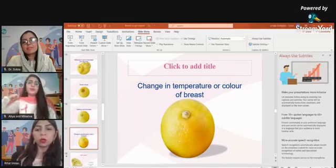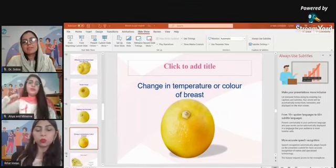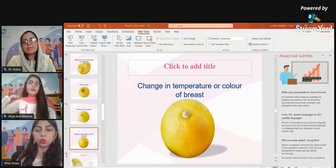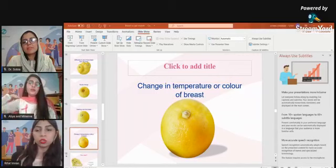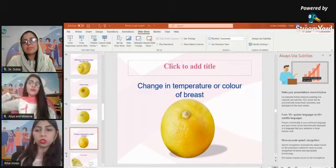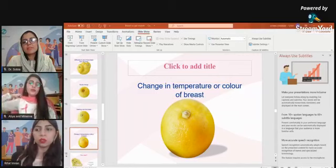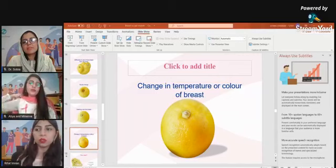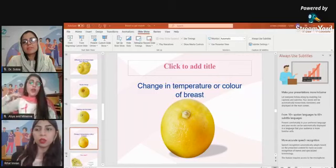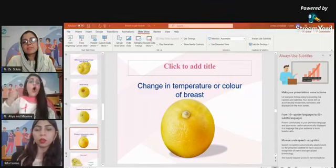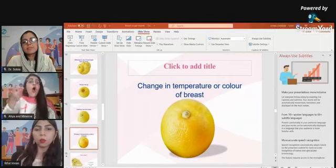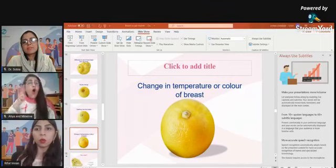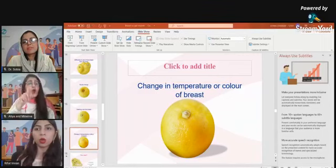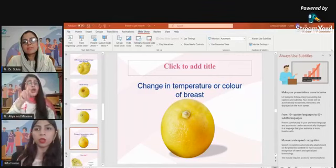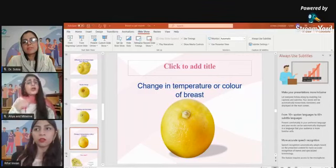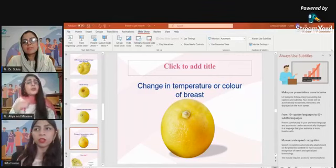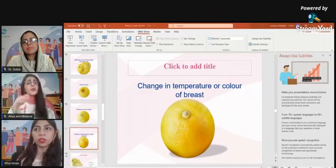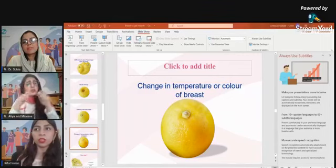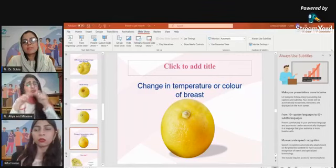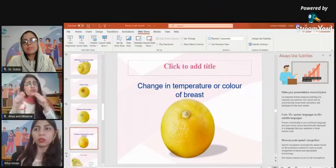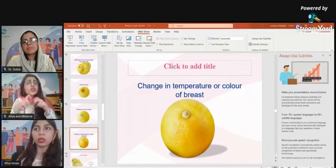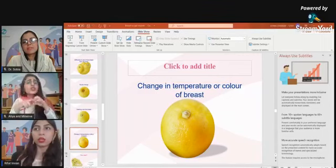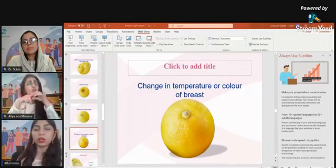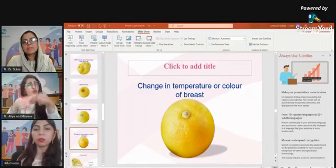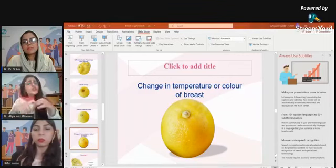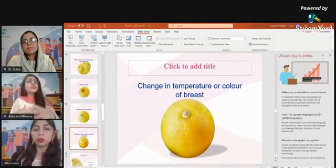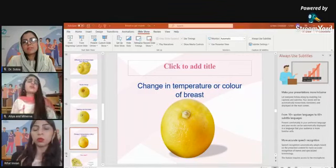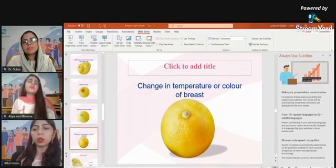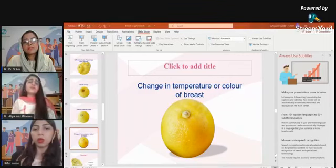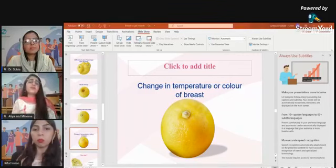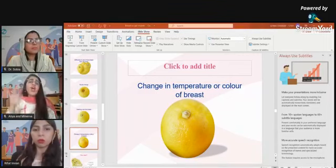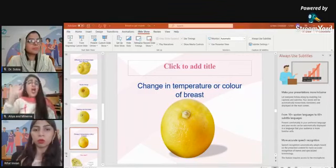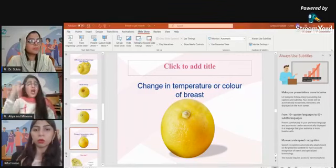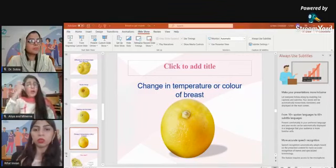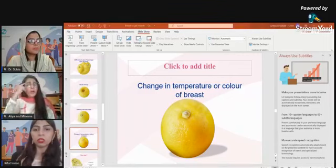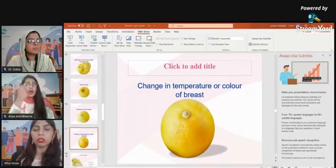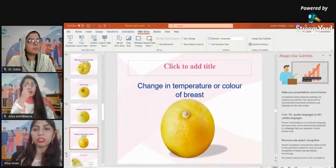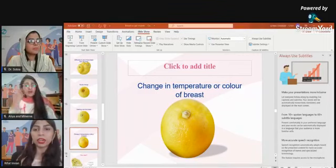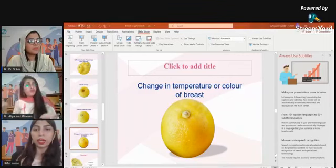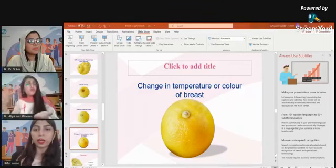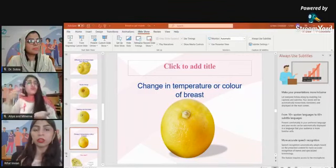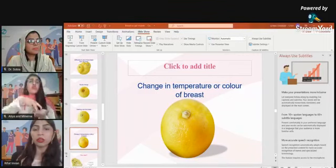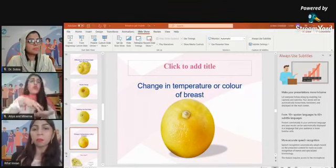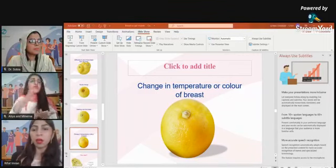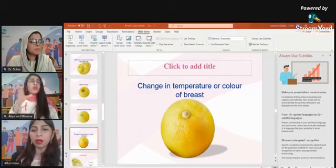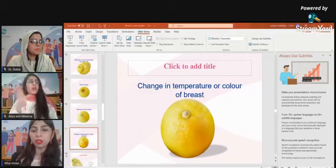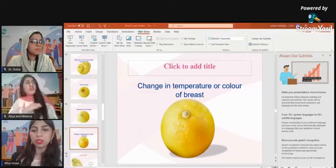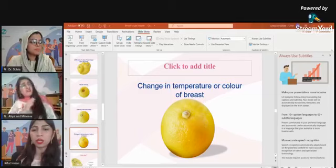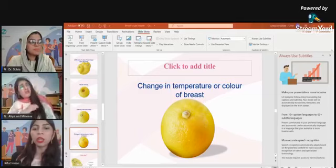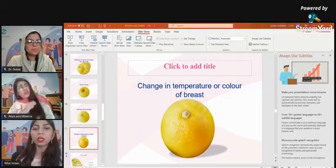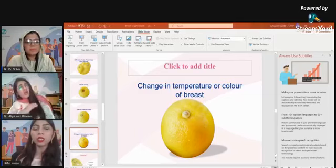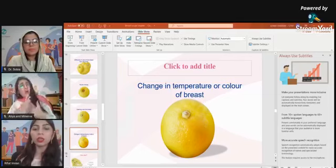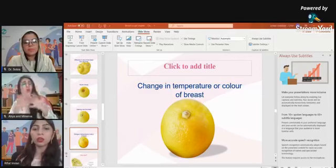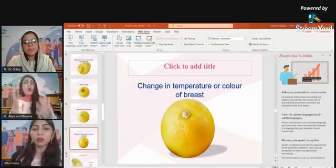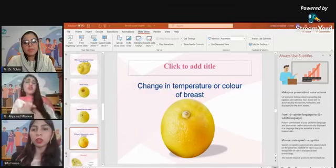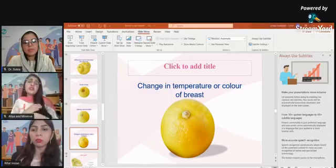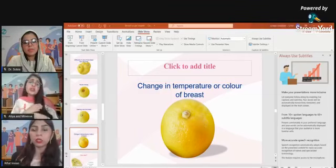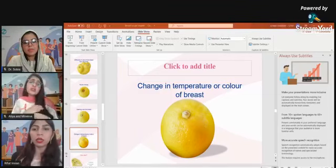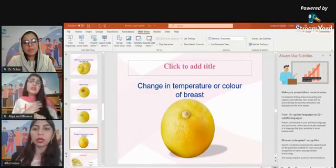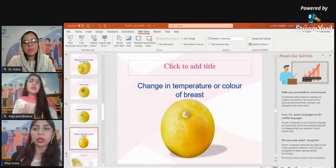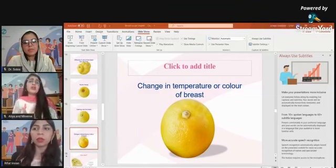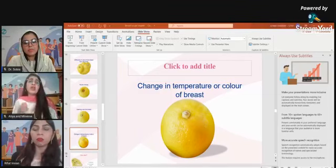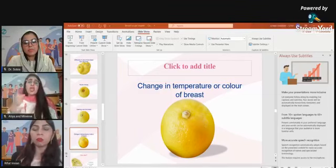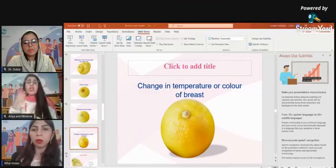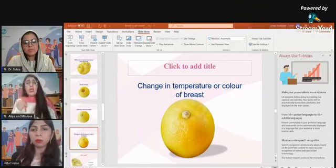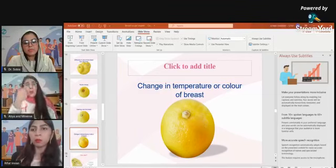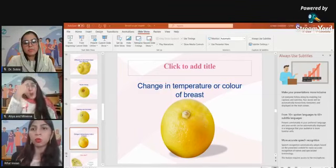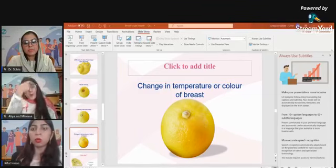एक और बात पूछनी थी कि बहुत दफा ऐसा होता है कि पीपल डोंट कम फॉरवर्ड, देयर स्कैर्ड, देयर एंबैरस्ड कि ये वाला